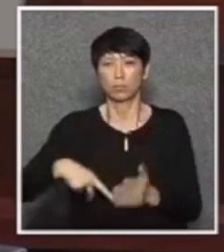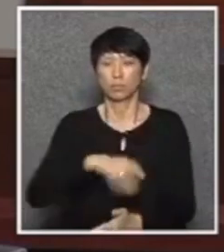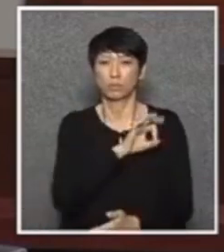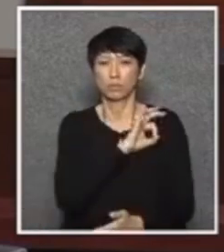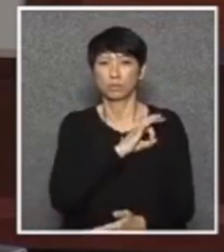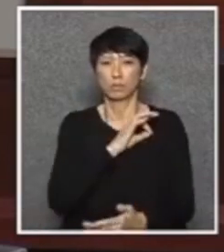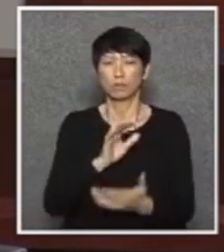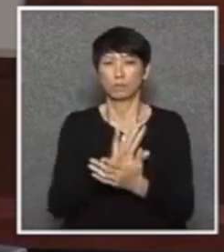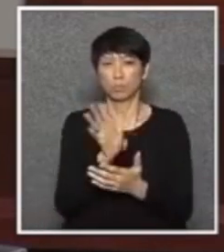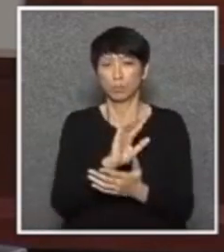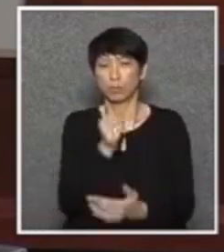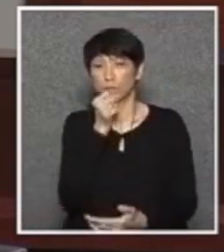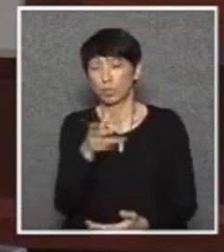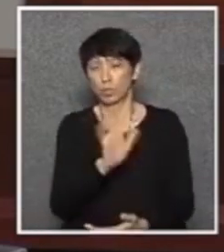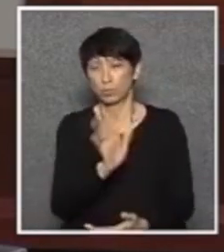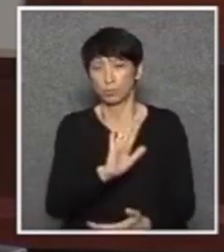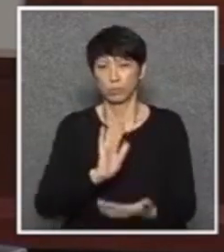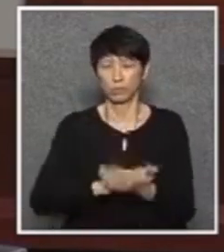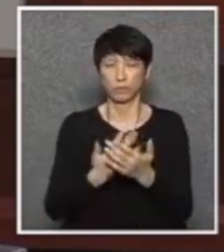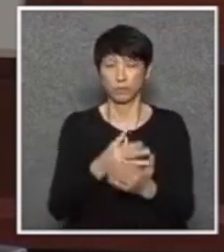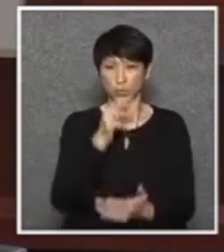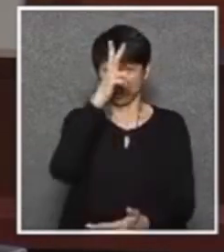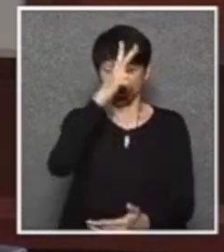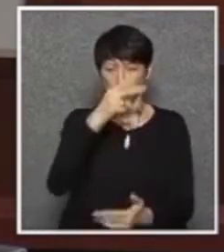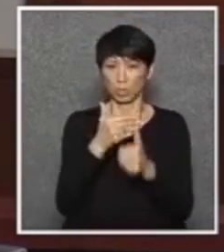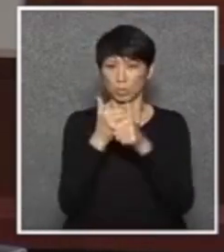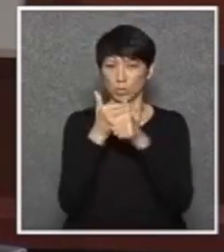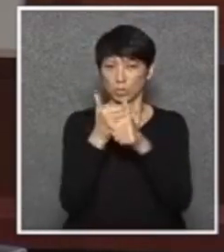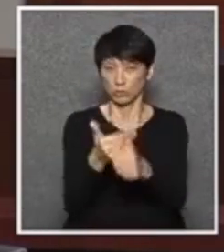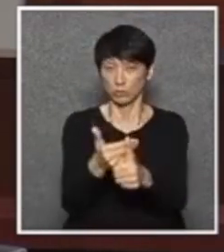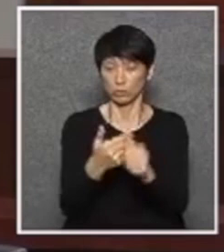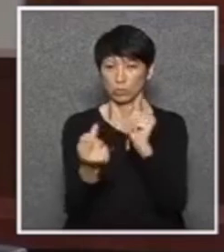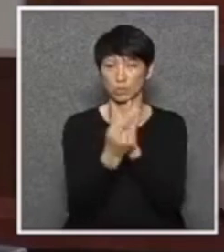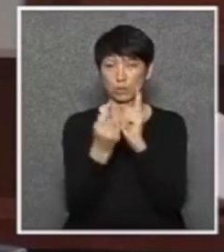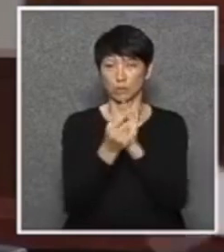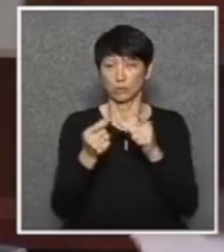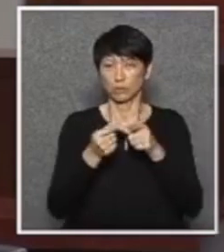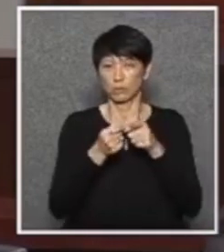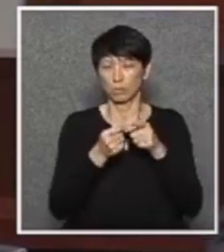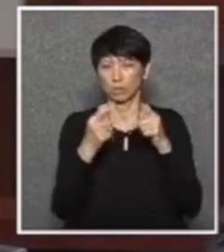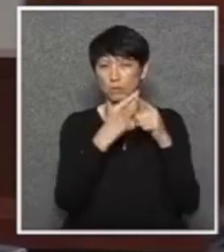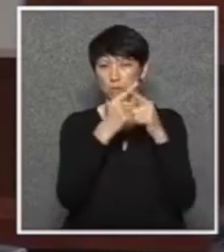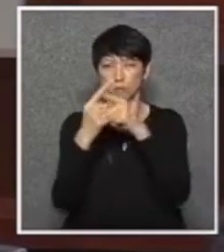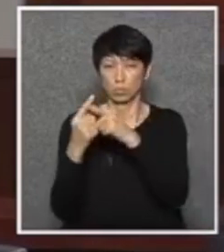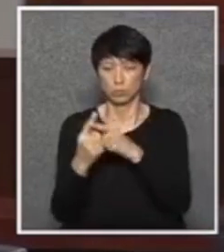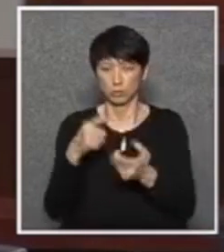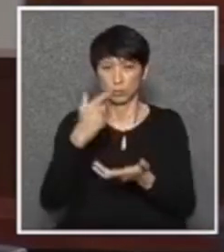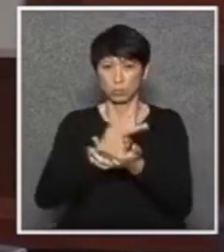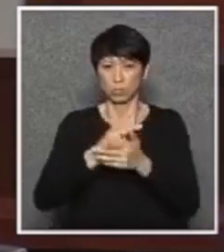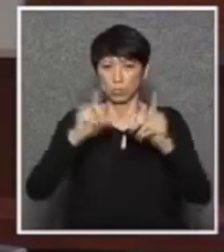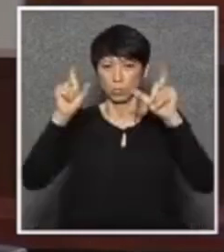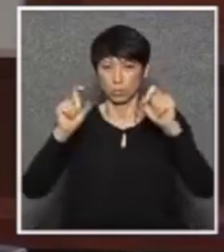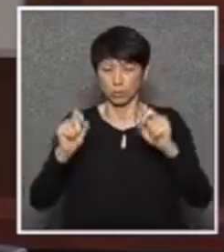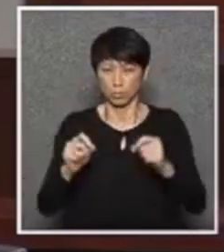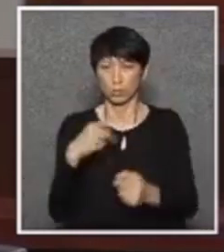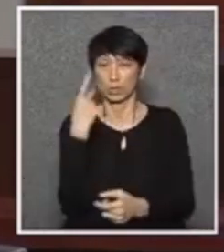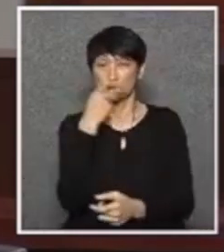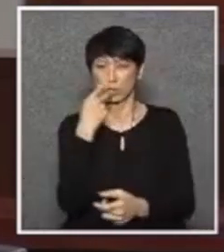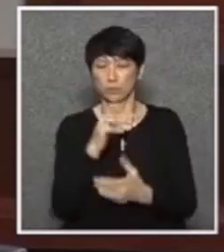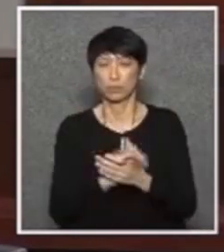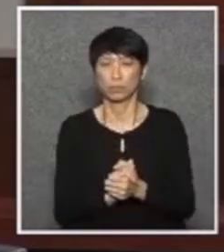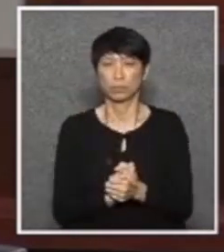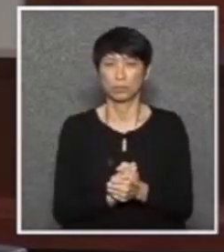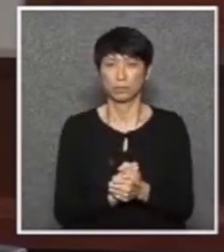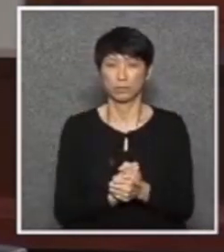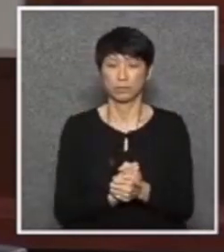不會外泄，而不是政府拒絕向公眾解釋重大決策的理據和藉口。